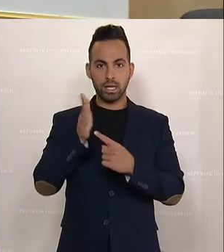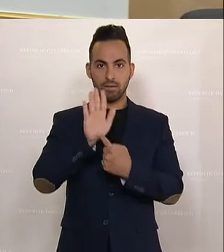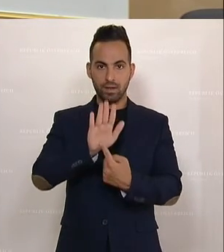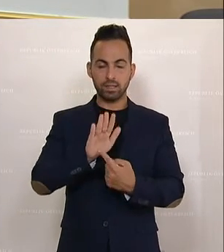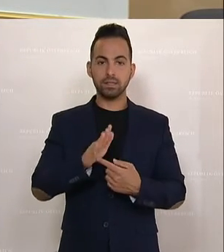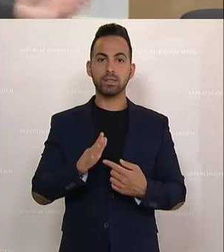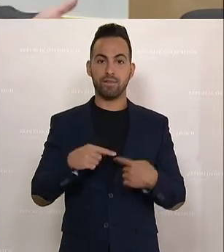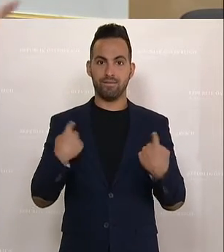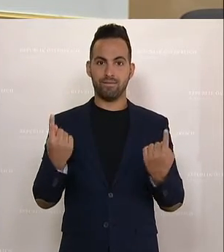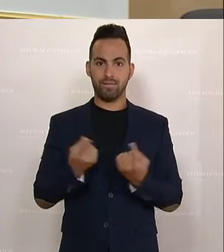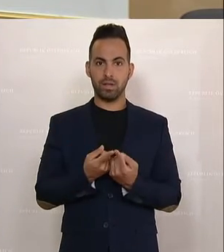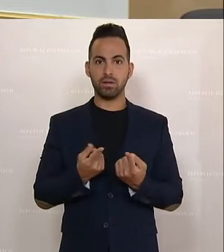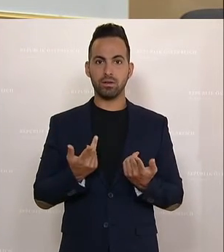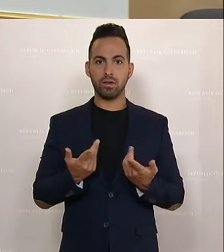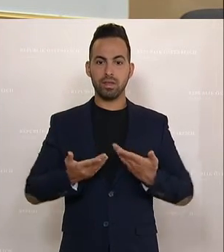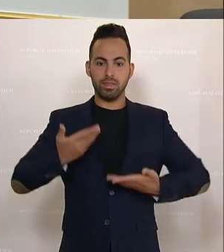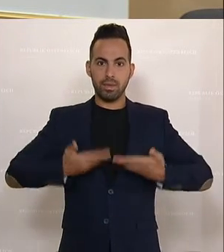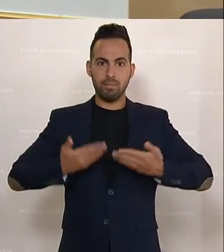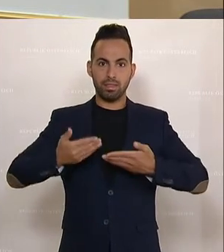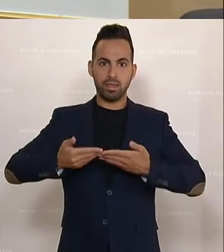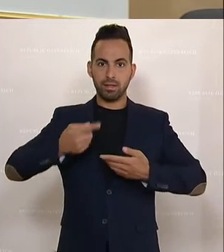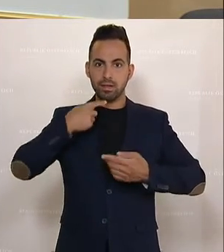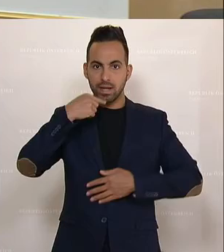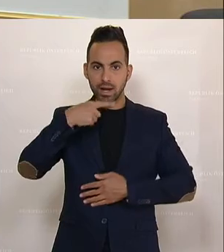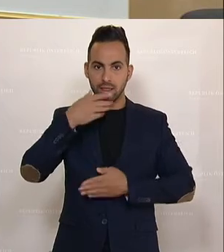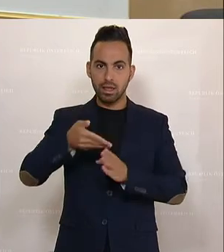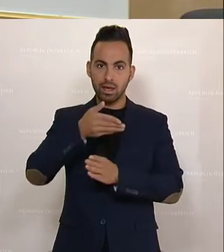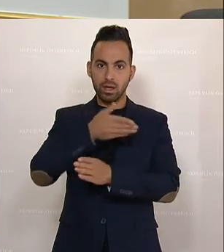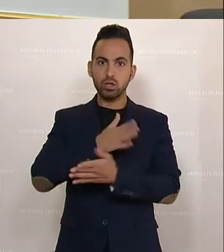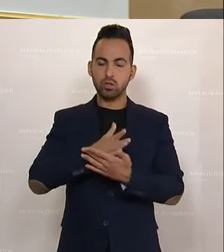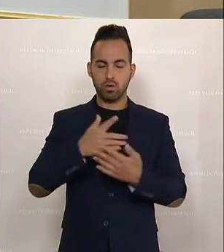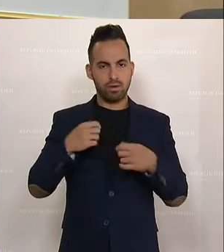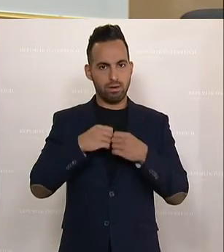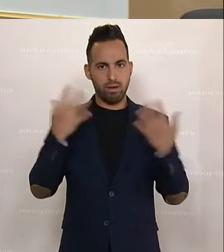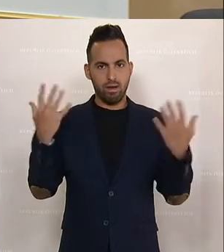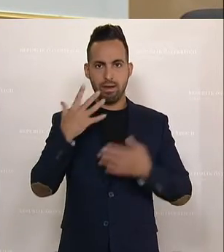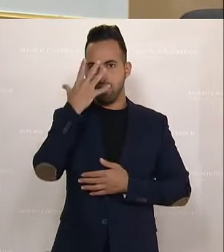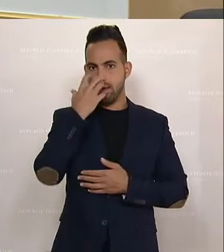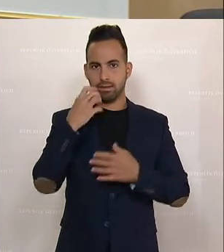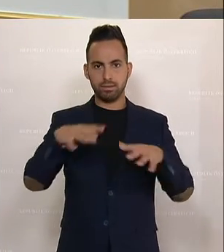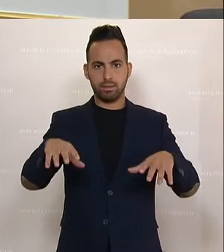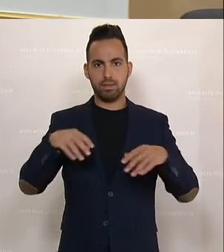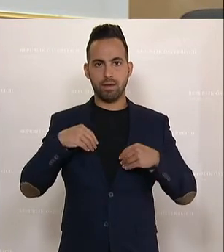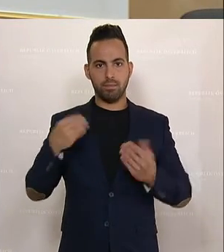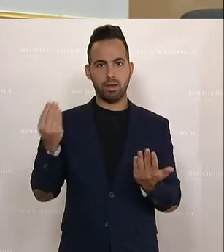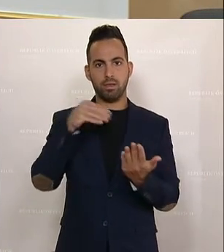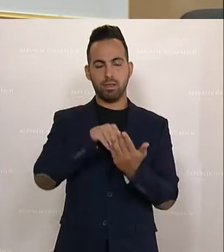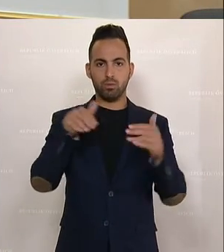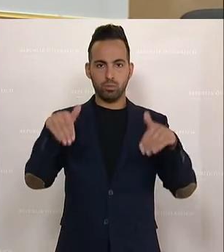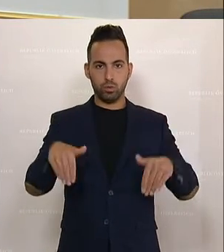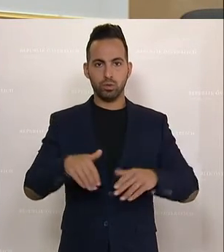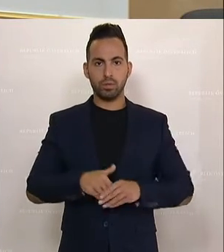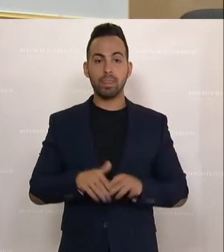das, was schon von Debattenrednern gesagt wurde, sehr, sehr ernst zu nehmen ist. Es gibt einen